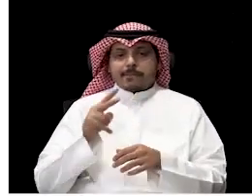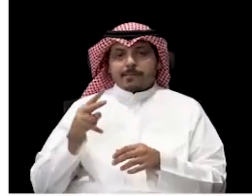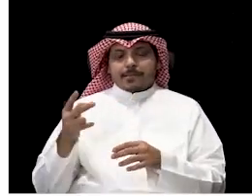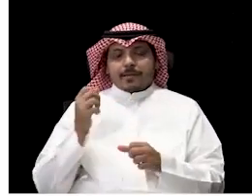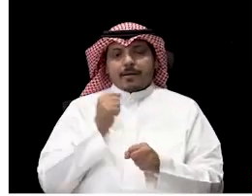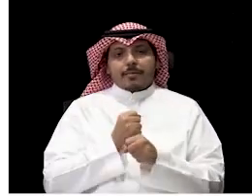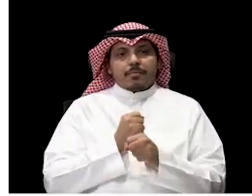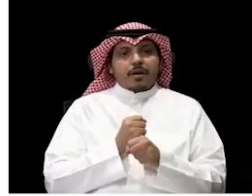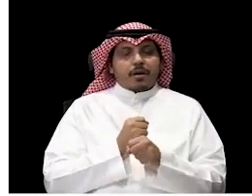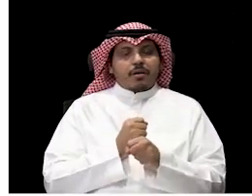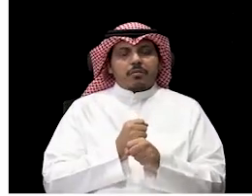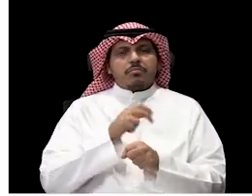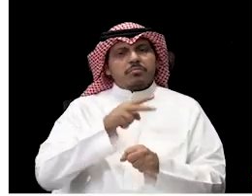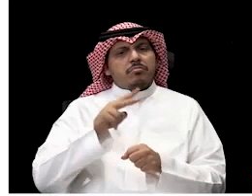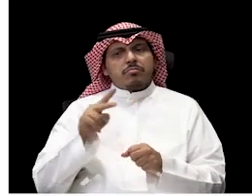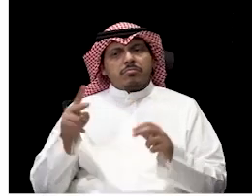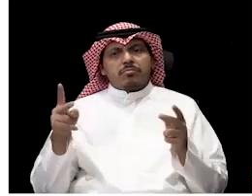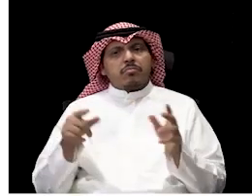الأعمال والمهن؟ لماذا؟